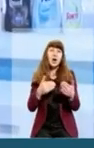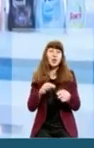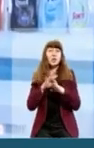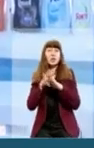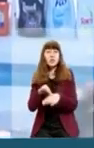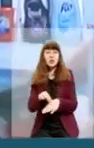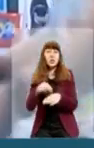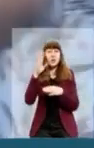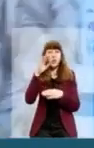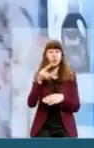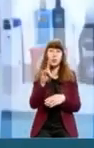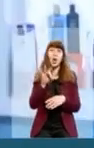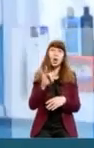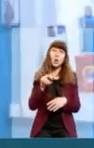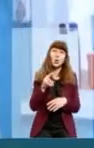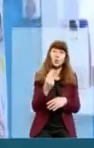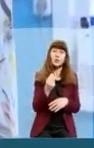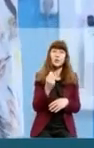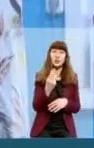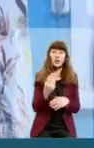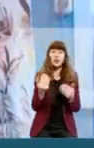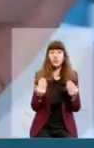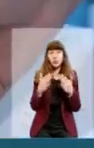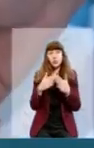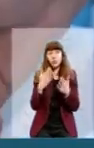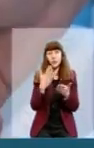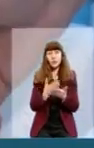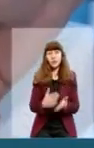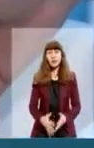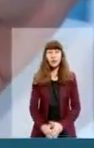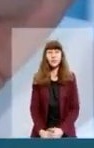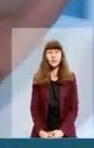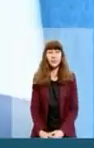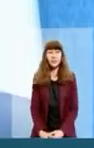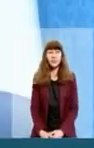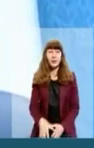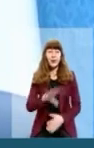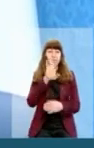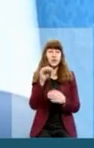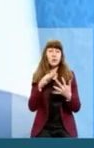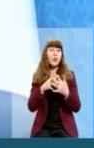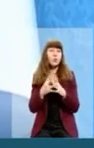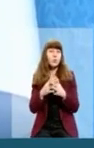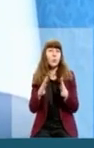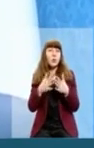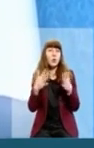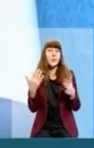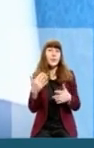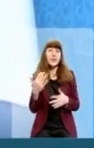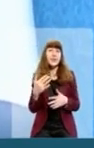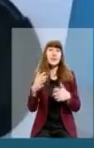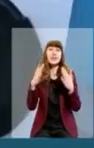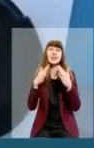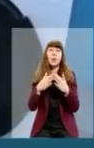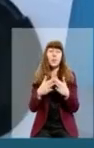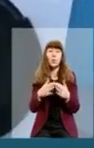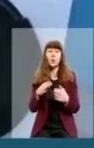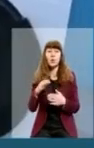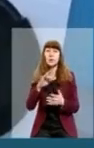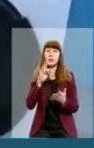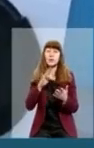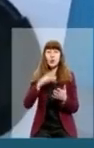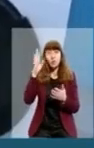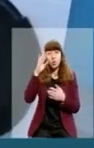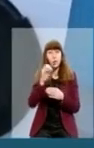они носили воду из колодца сегодня вода подведена в дом каждого жителя всего сельскому округе более 50 домов из них